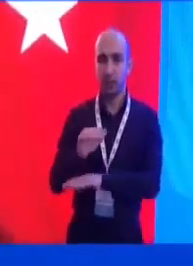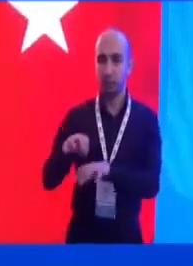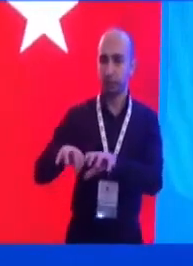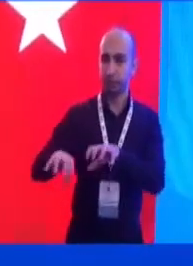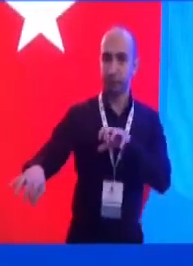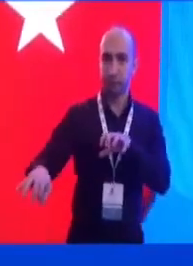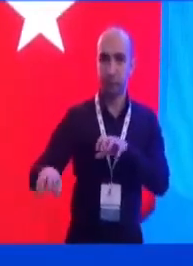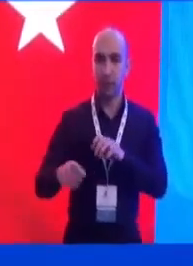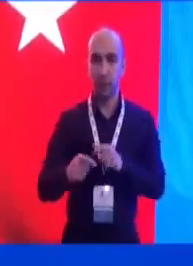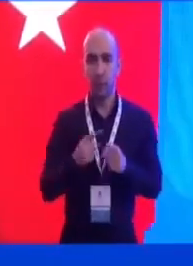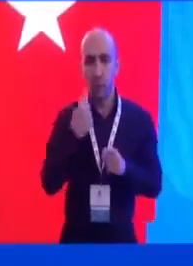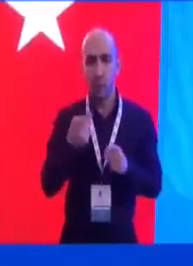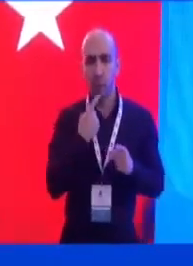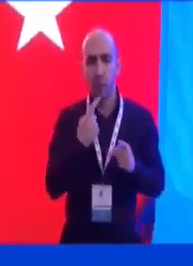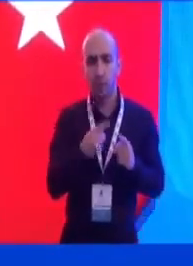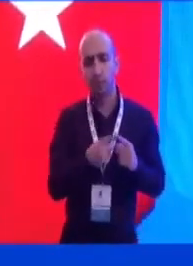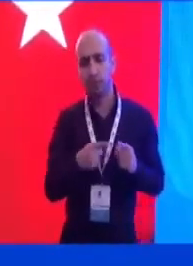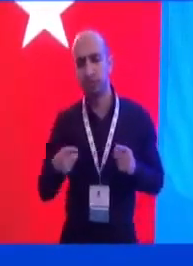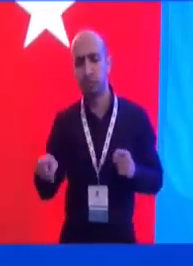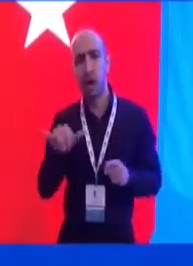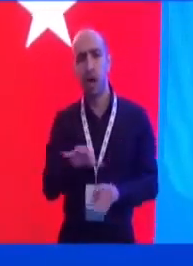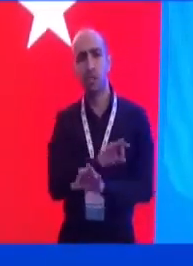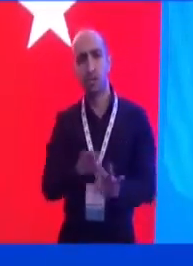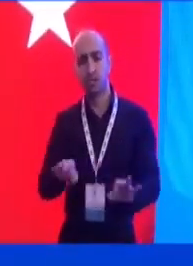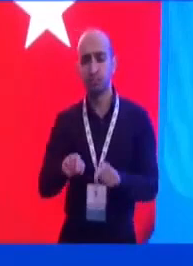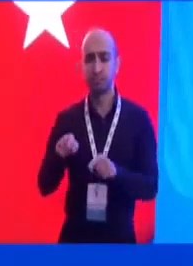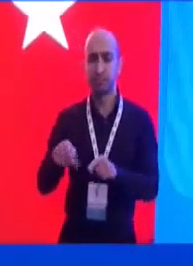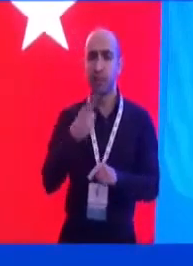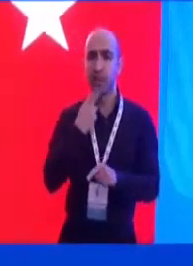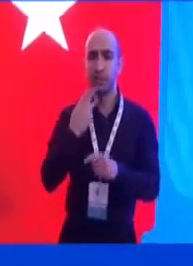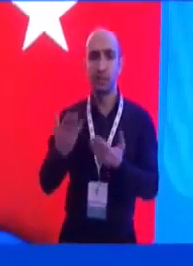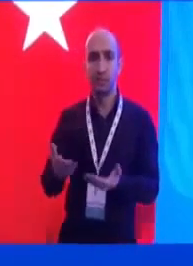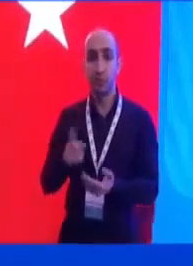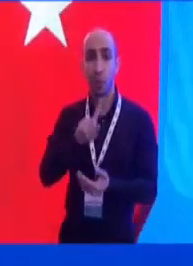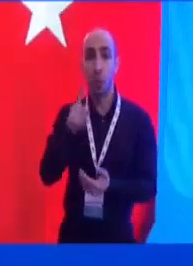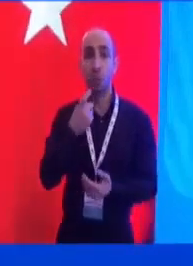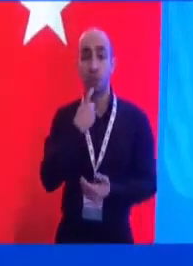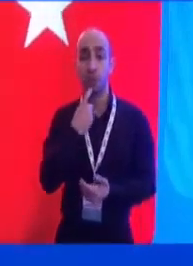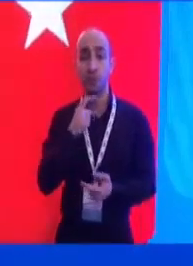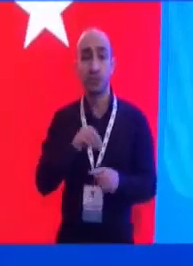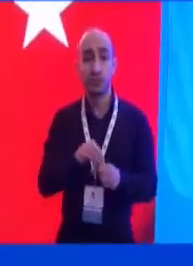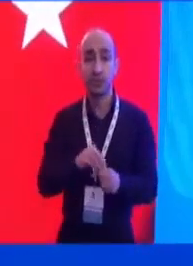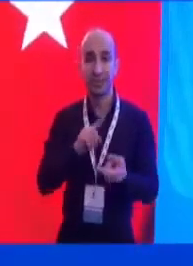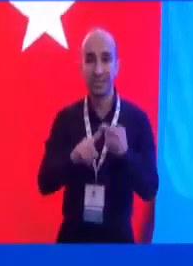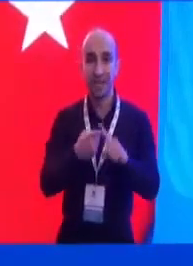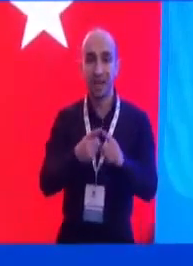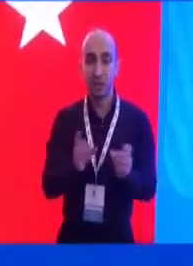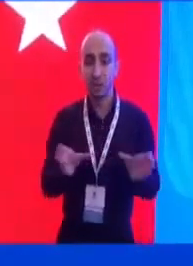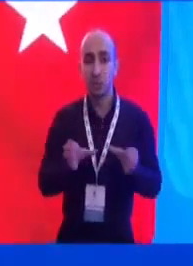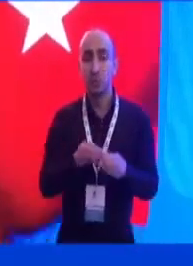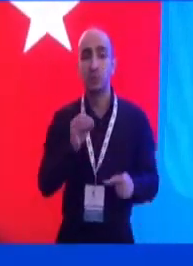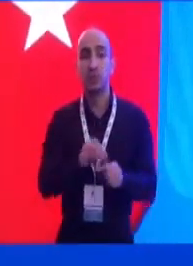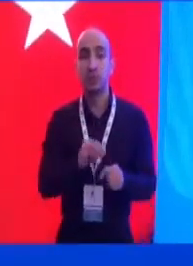ayrımcılığa ve haksızlığa maruz kaldı. Kadınlar 10 yıllar boyunca siyasi kavgalarda